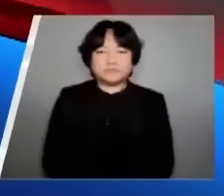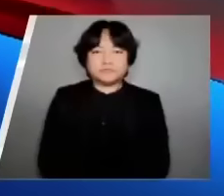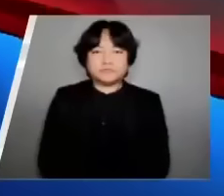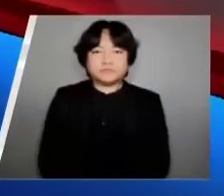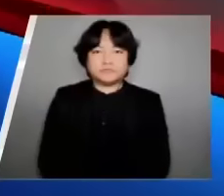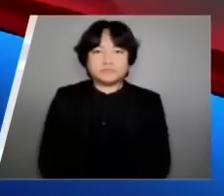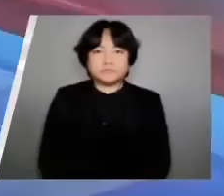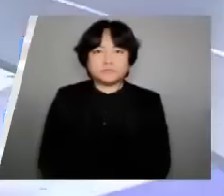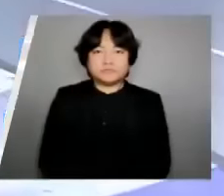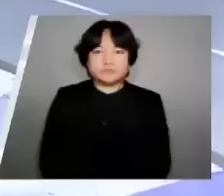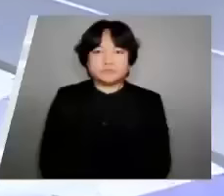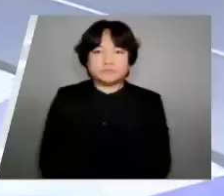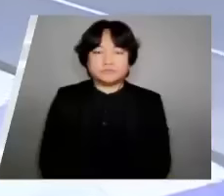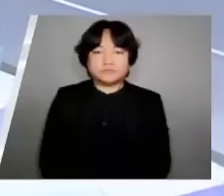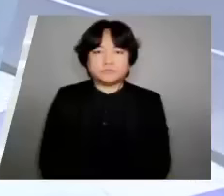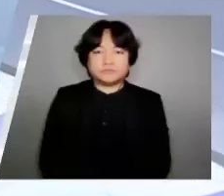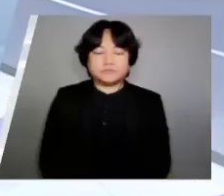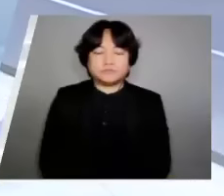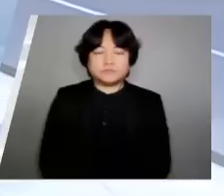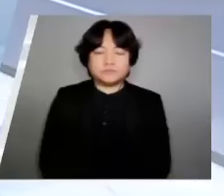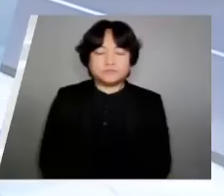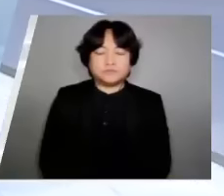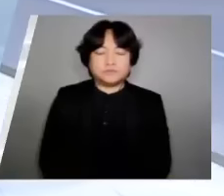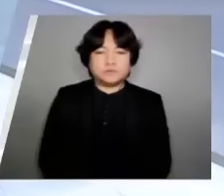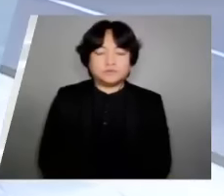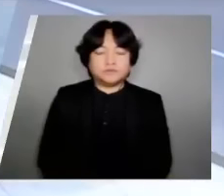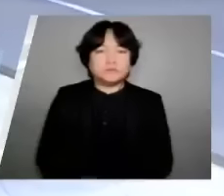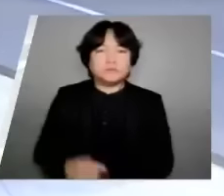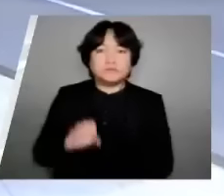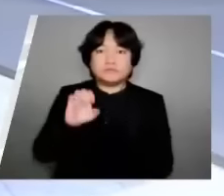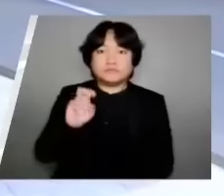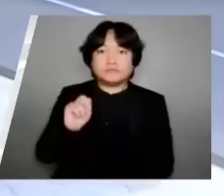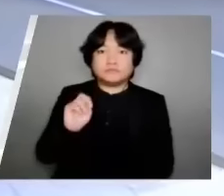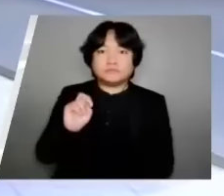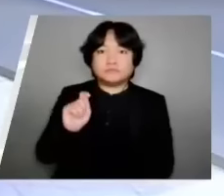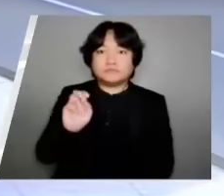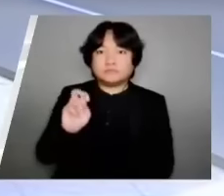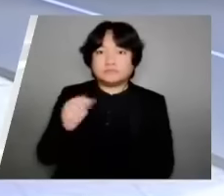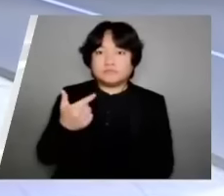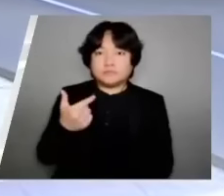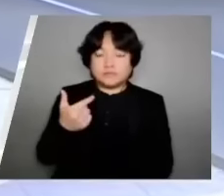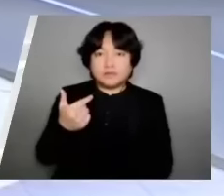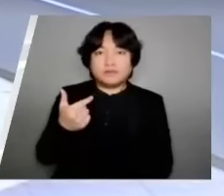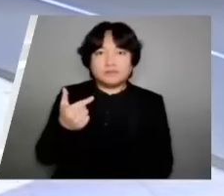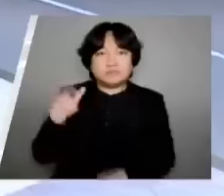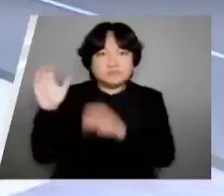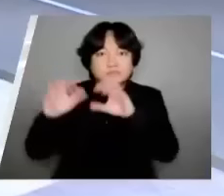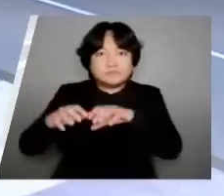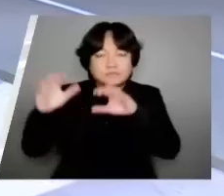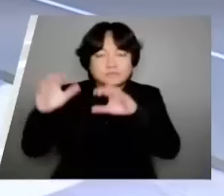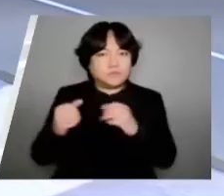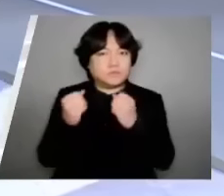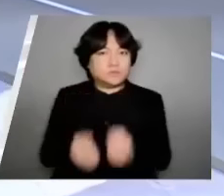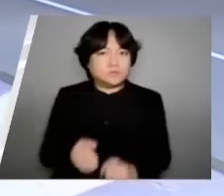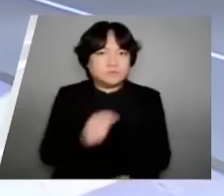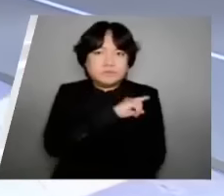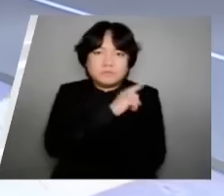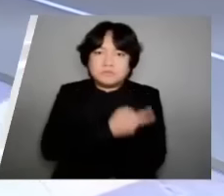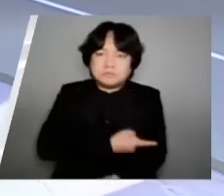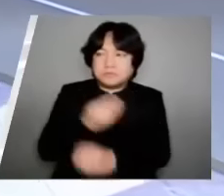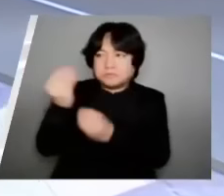Lalo pong lumakas ang bagyong Enteng habang papalayo ito sa Philippine Area of Responsibility ayon sa PAGASA. Pero asahan pa rin daw ang mapag-ulan